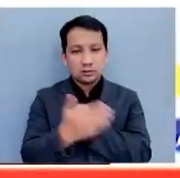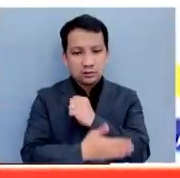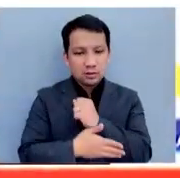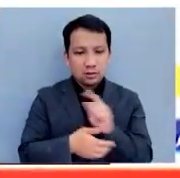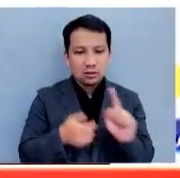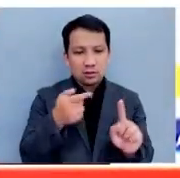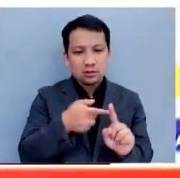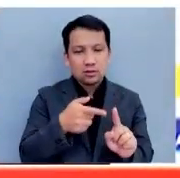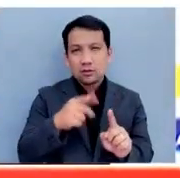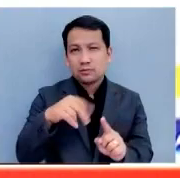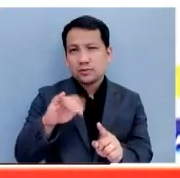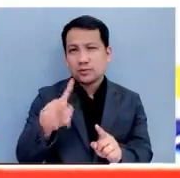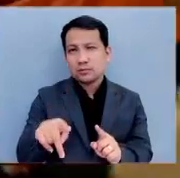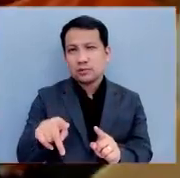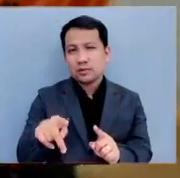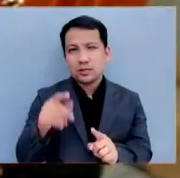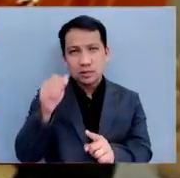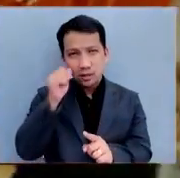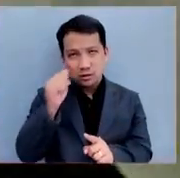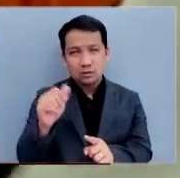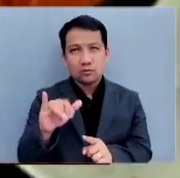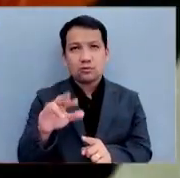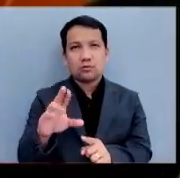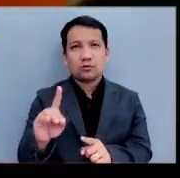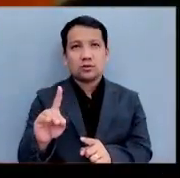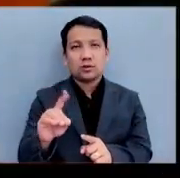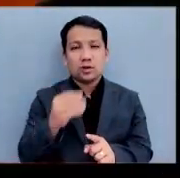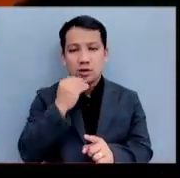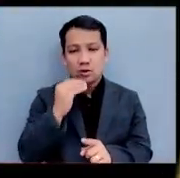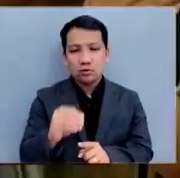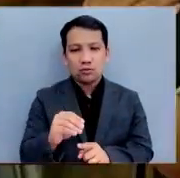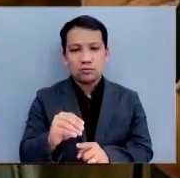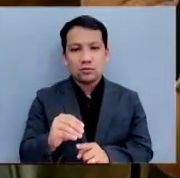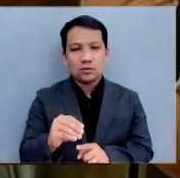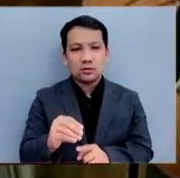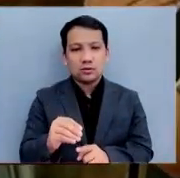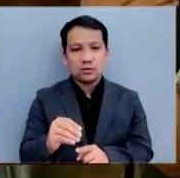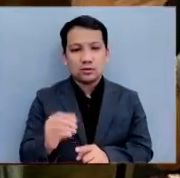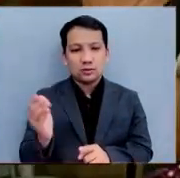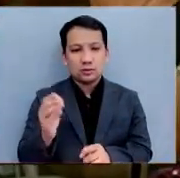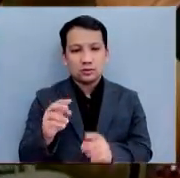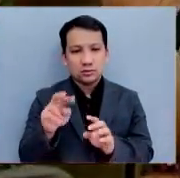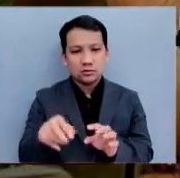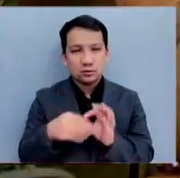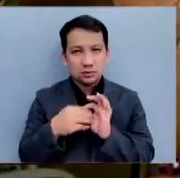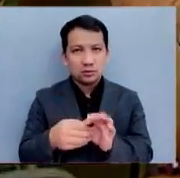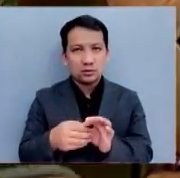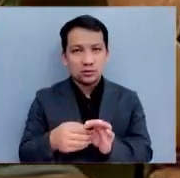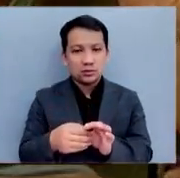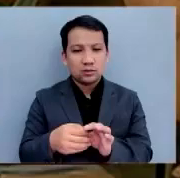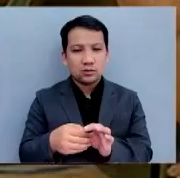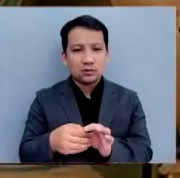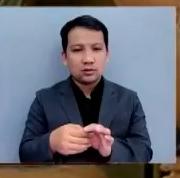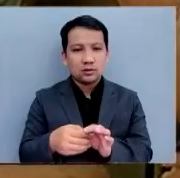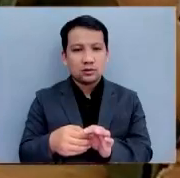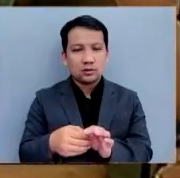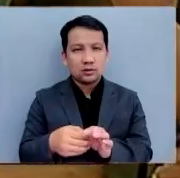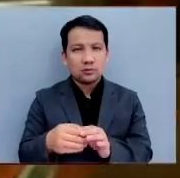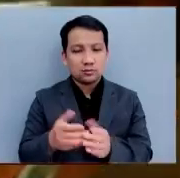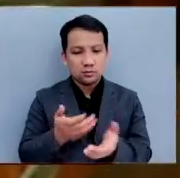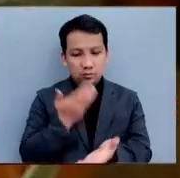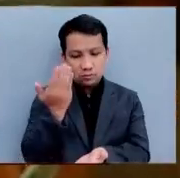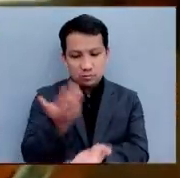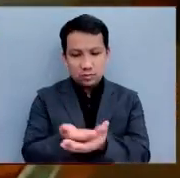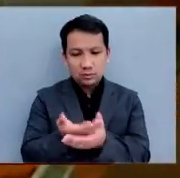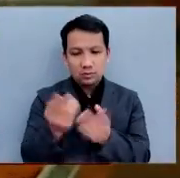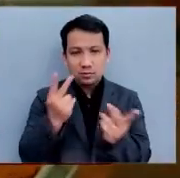si PNP Chief Acorda na ang nag-utos na paigtingin ang surveillance at intelligence gathering sa mga pumapasok na